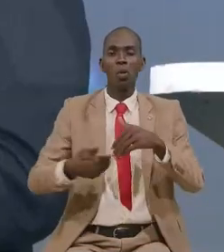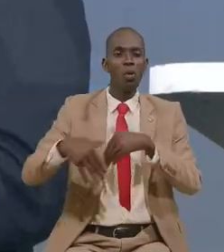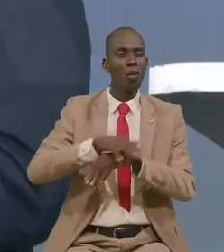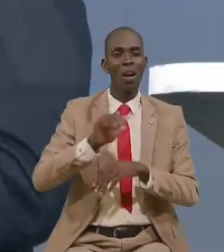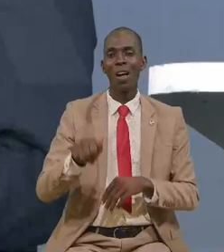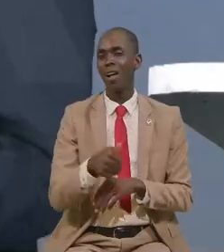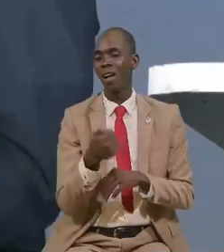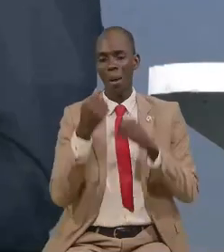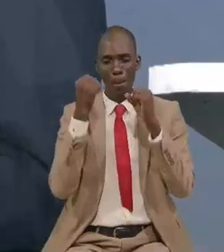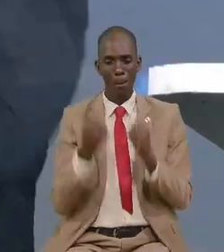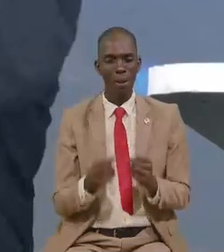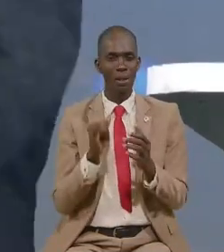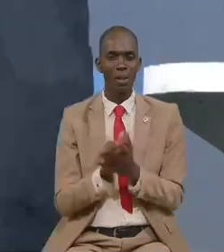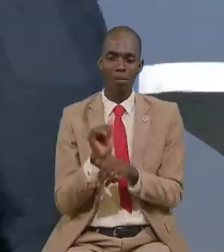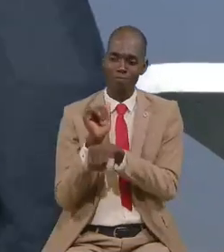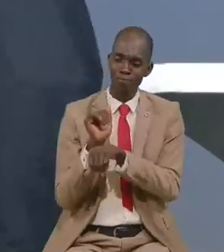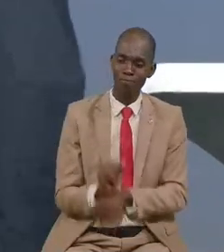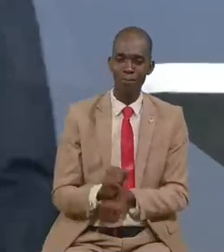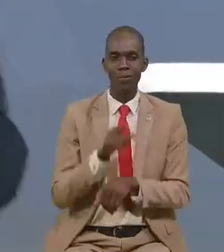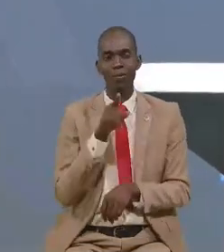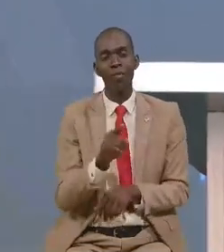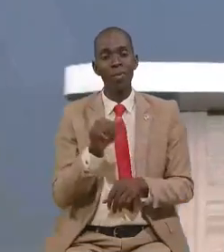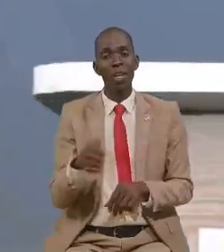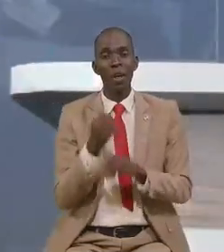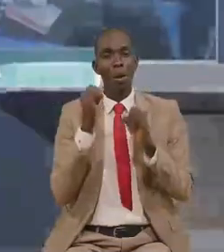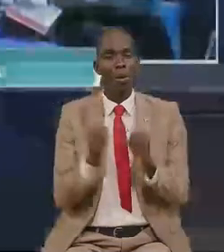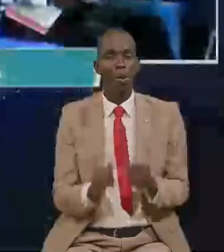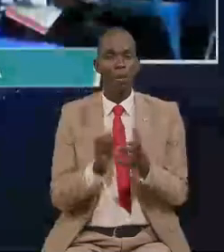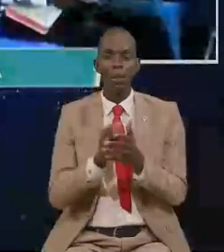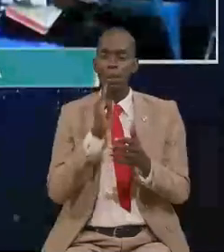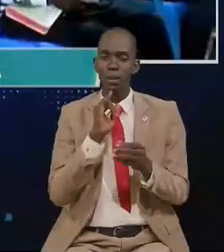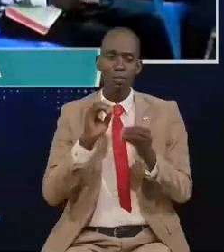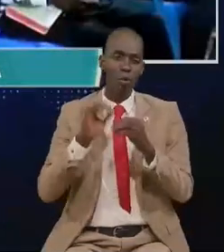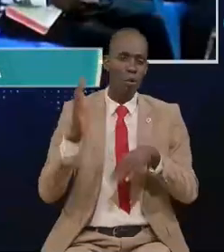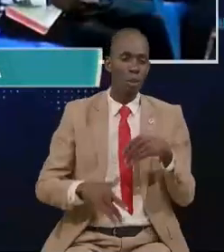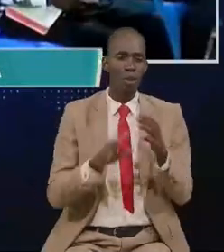Il a aussi l'autorité sur tout pouvoir qui te domine, qui te contrôle.